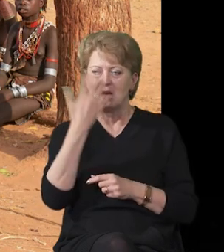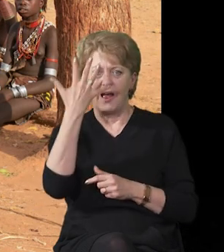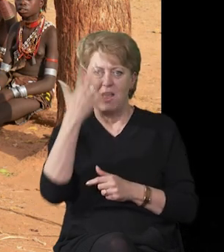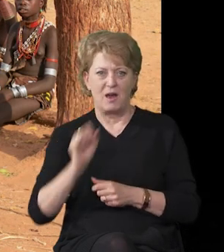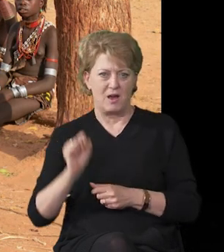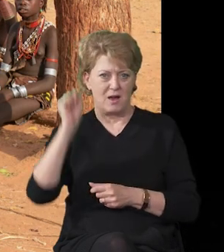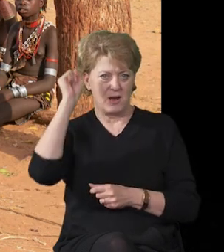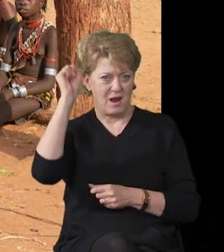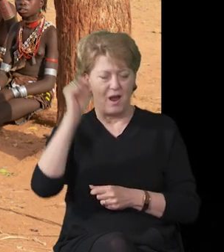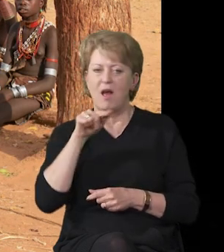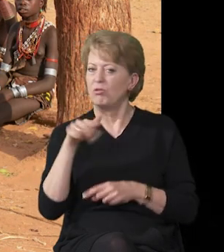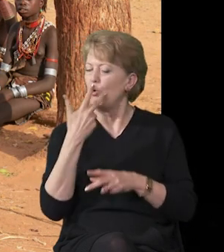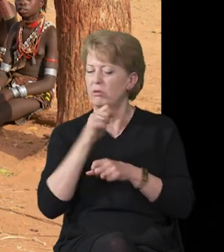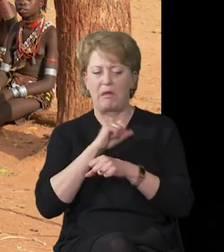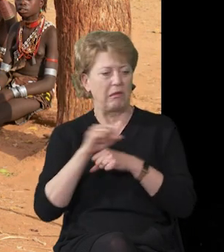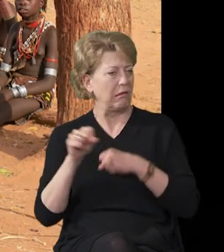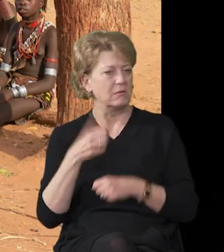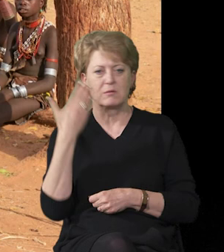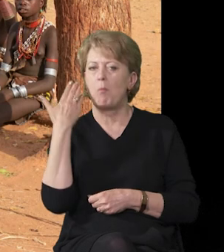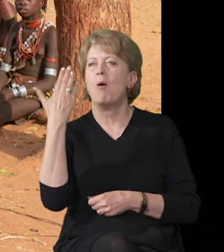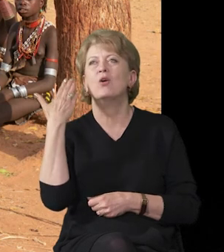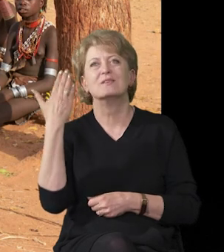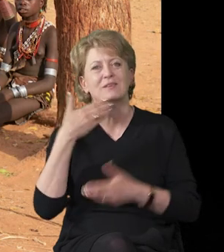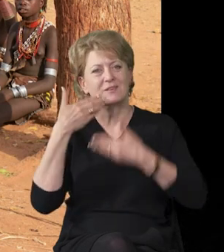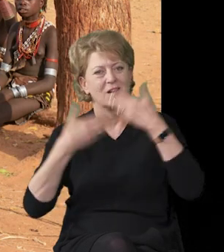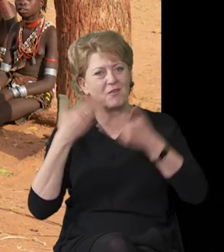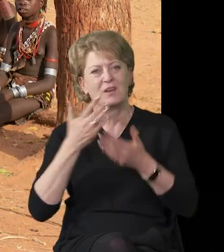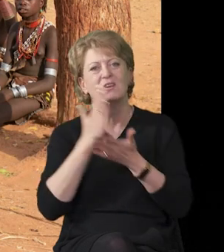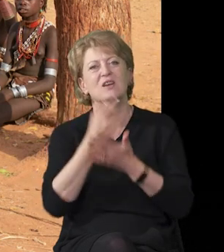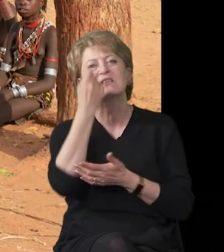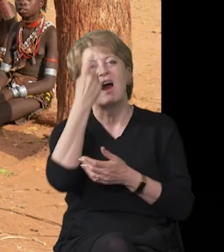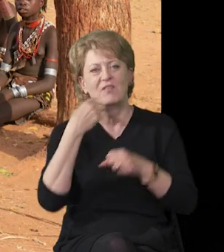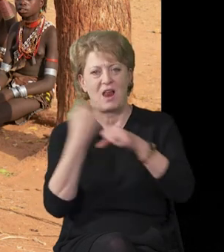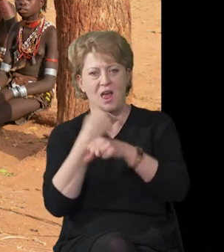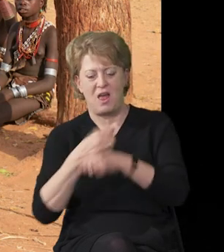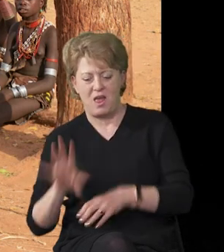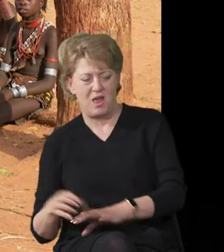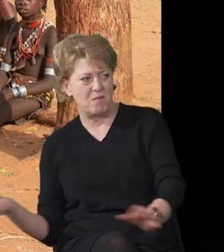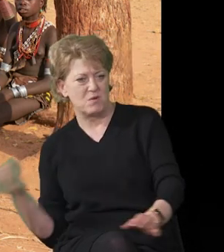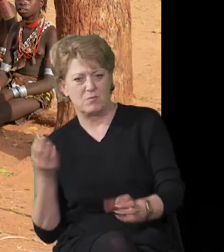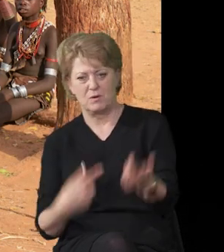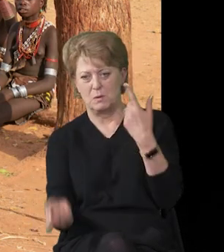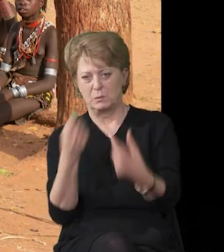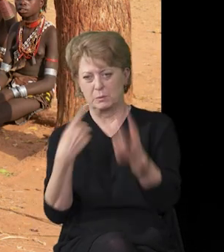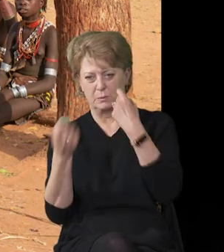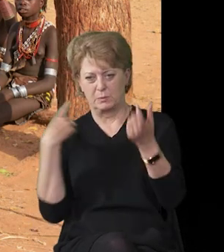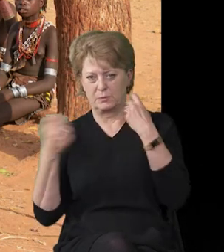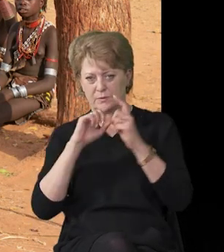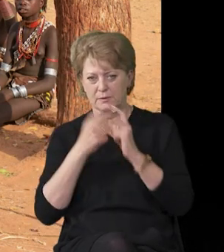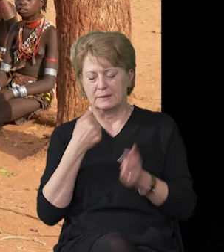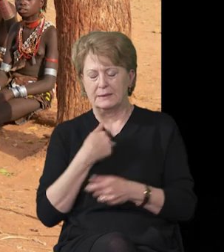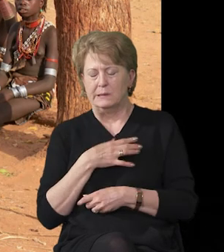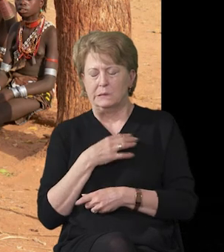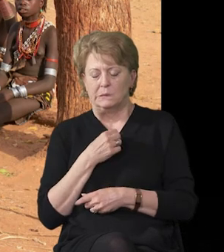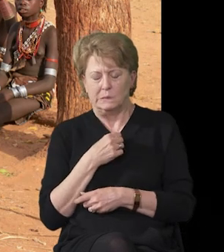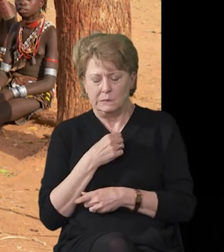gest pozdrowienia, tylko za chwilę w moim kierunku poleciało kilka kamieni. Oczywiście sprawę udało się załagodzić, ale oficjalnie powinienem